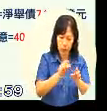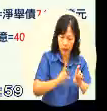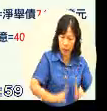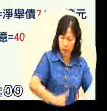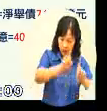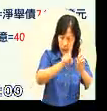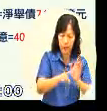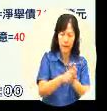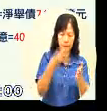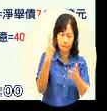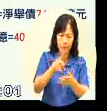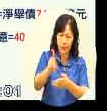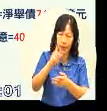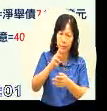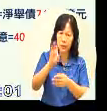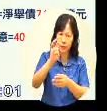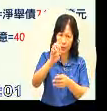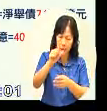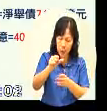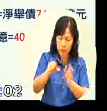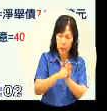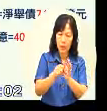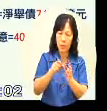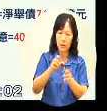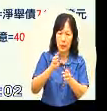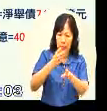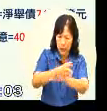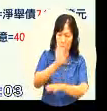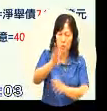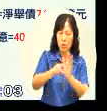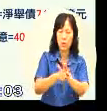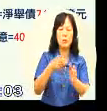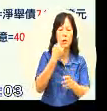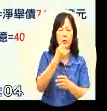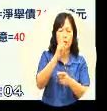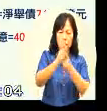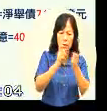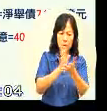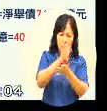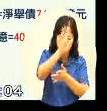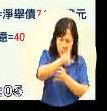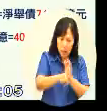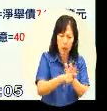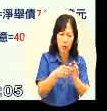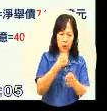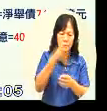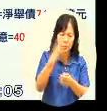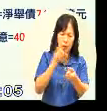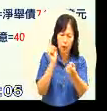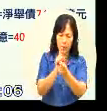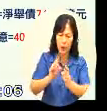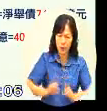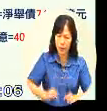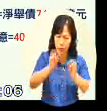40亿就好，475除以40早就破10了，十几年即使 GDP 都没有成